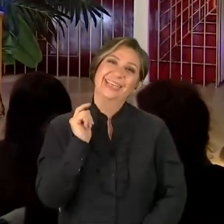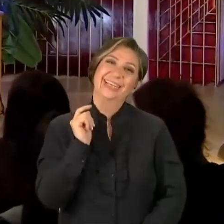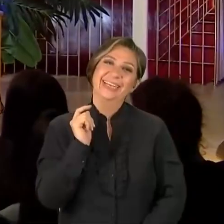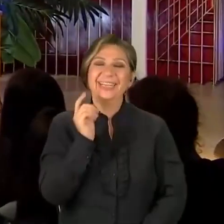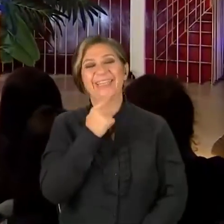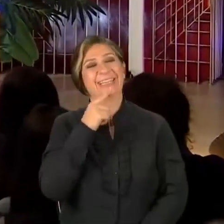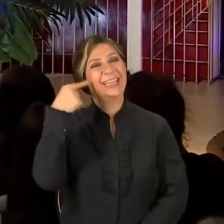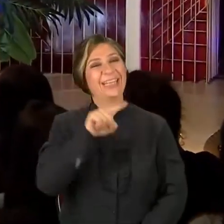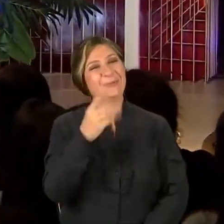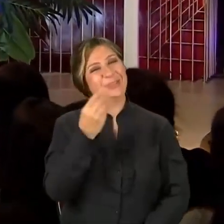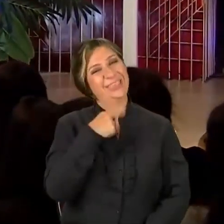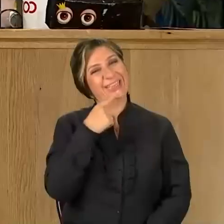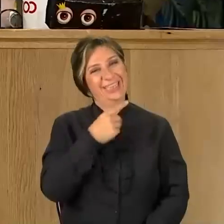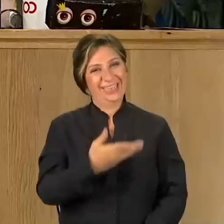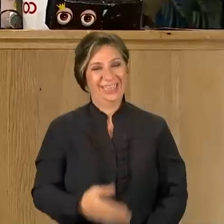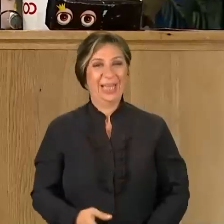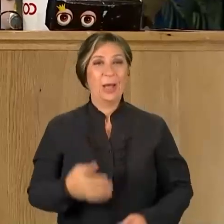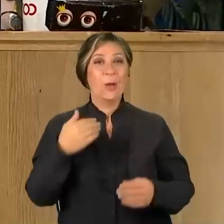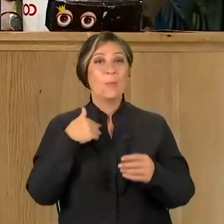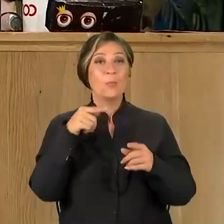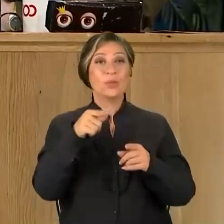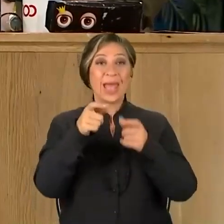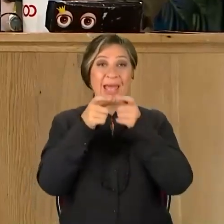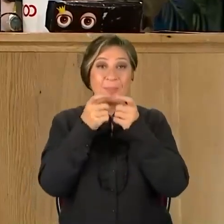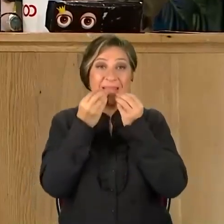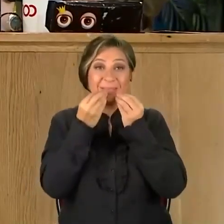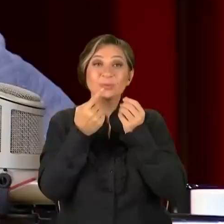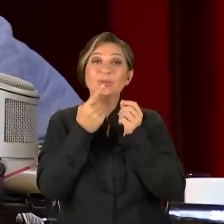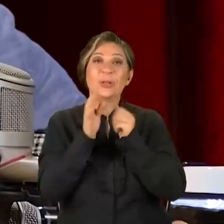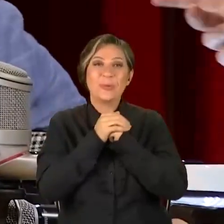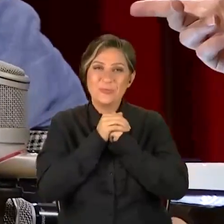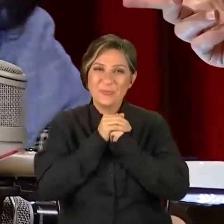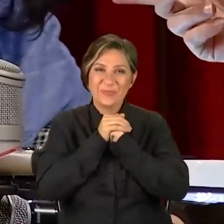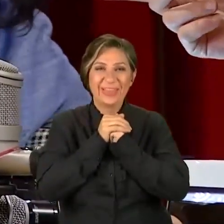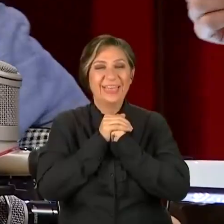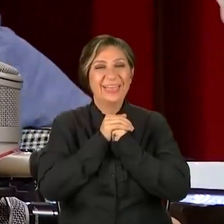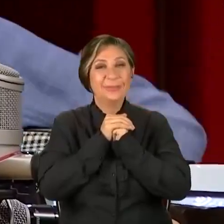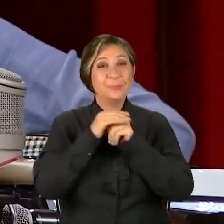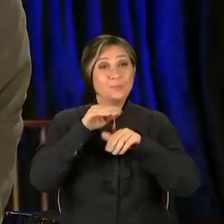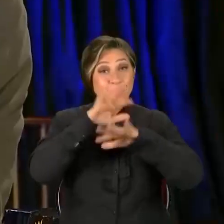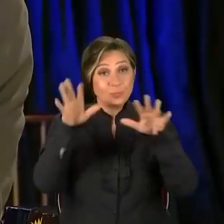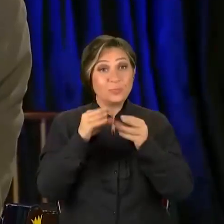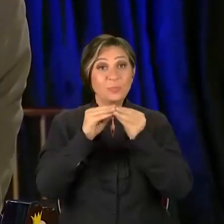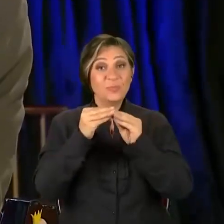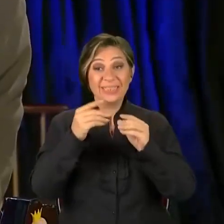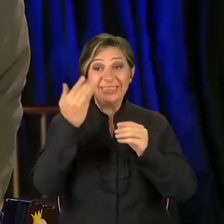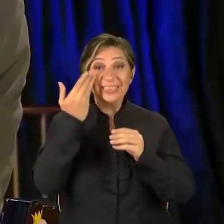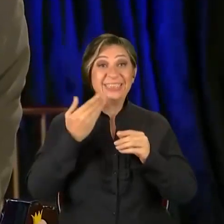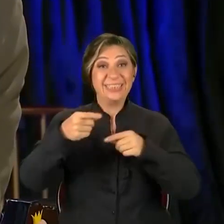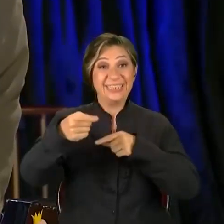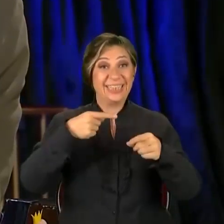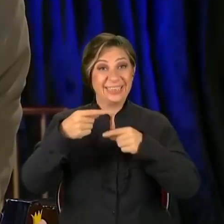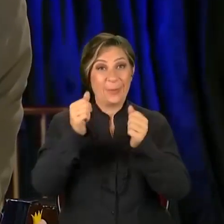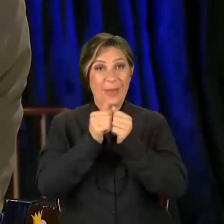tatlı Ben buradan eşek gibi söylenebilir bütün mesele seyirci ile